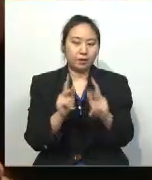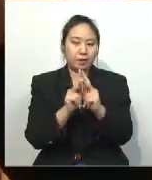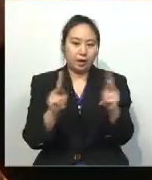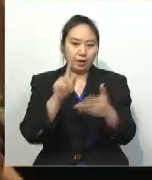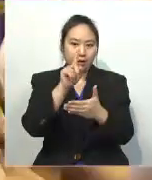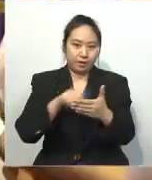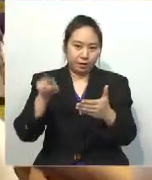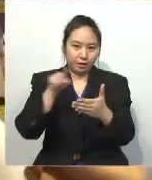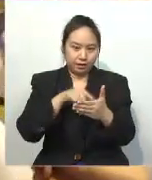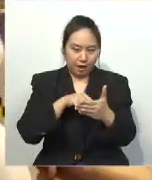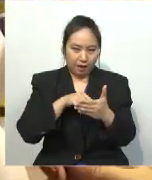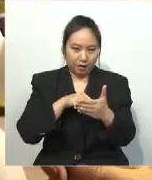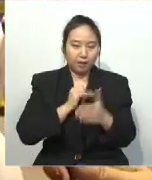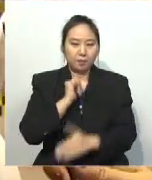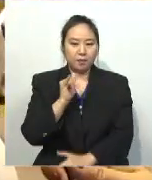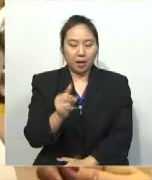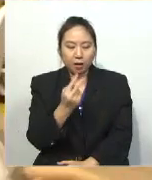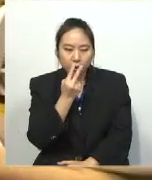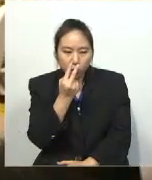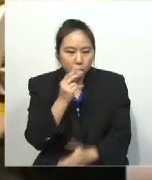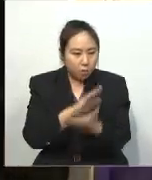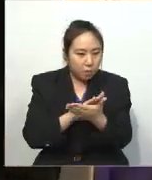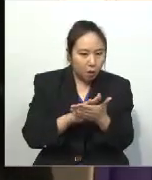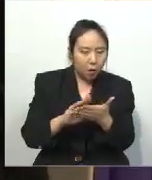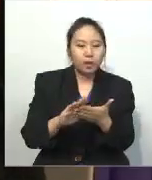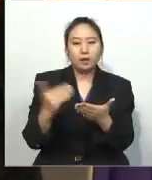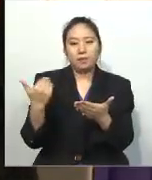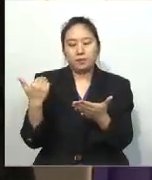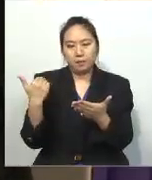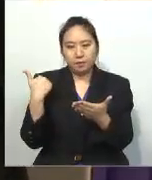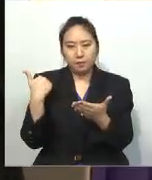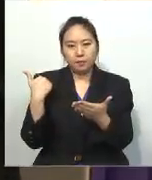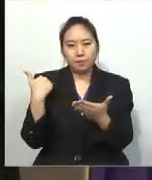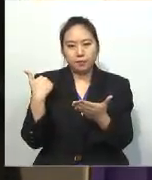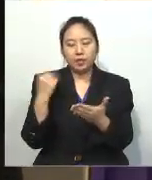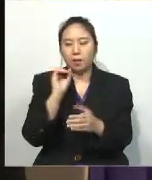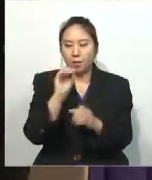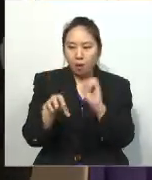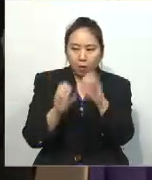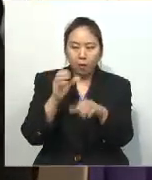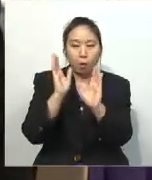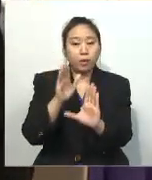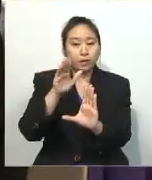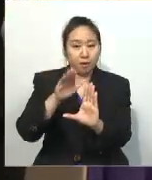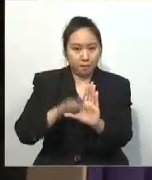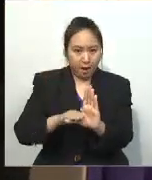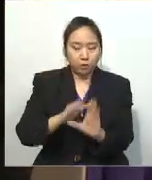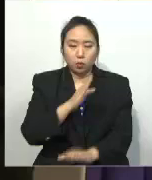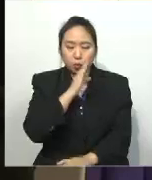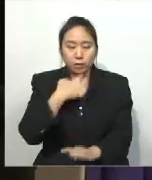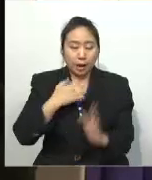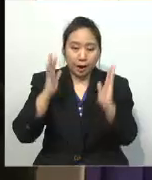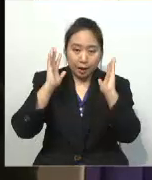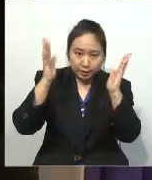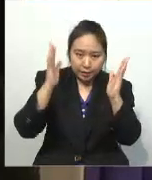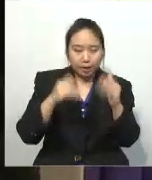การการเลือกตั้งส่วนกลางก็ได้เดินทางมาดูความเรียบร้อยค่ะแล้วก็ได้เน้นย้ำ กับทางผู้สมัครนะคะว่าหากจะหาเสียงไม่ว่าจะเป็น